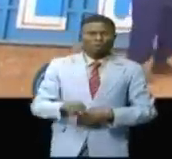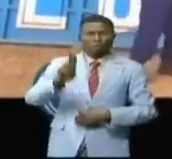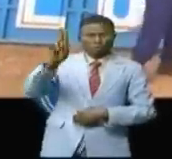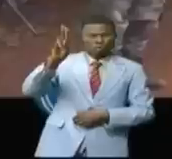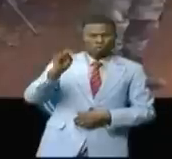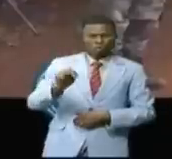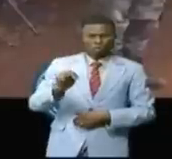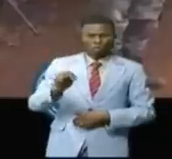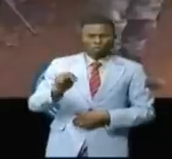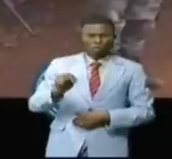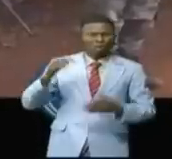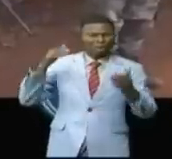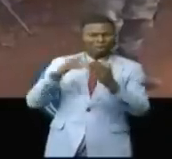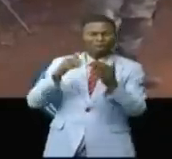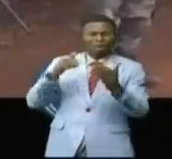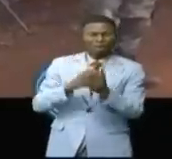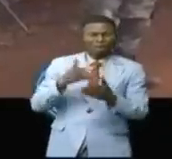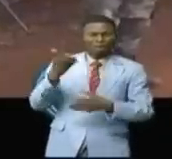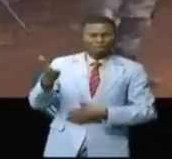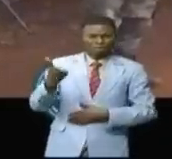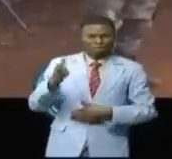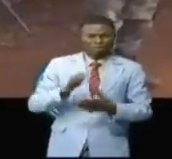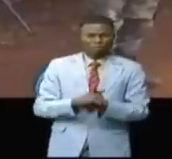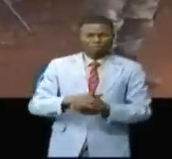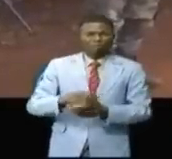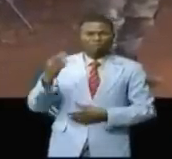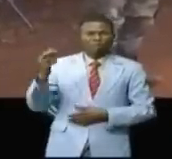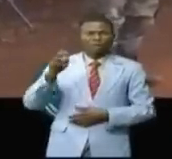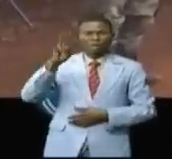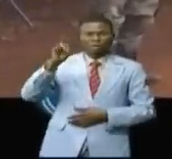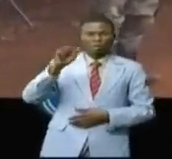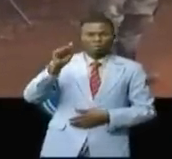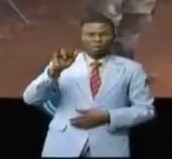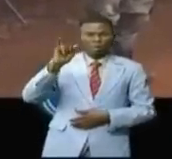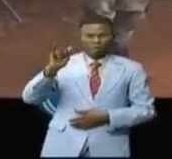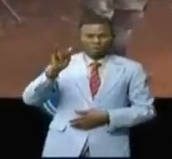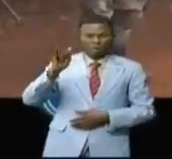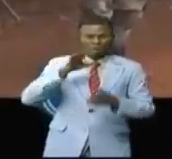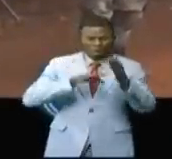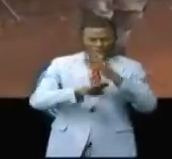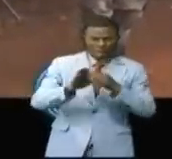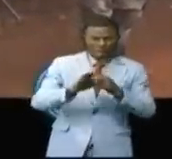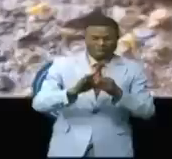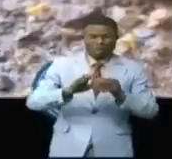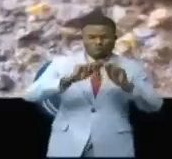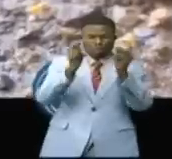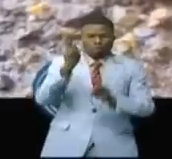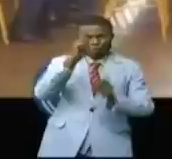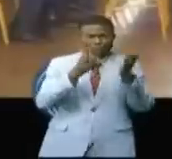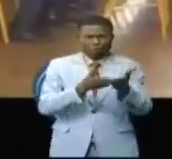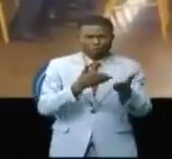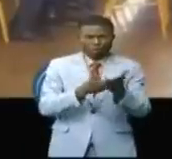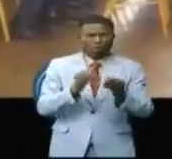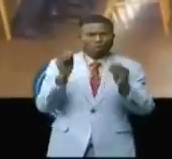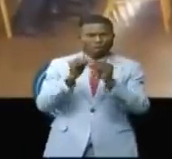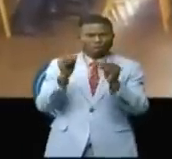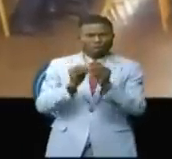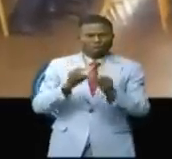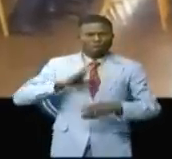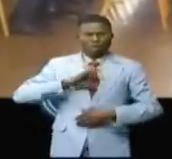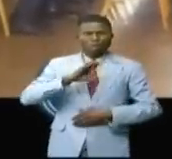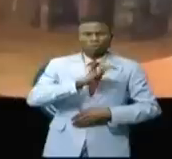victimes des attaques des maï maï infiltrés parmi les manifestants lors de la réunion du comité